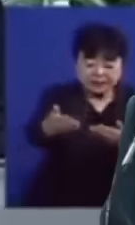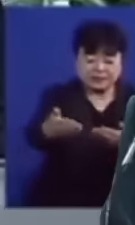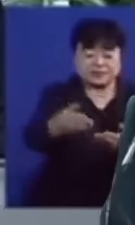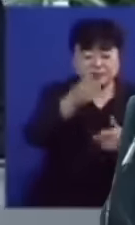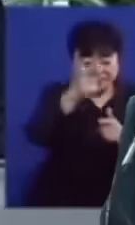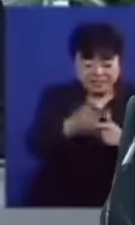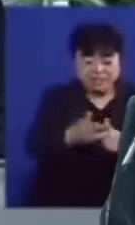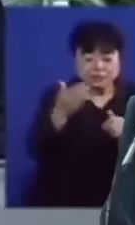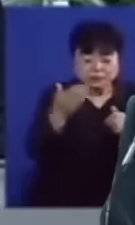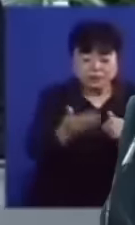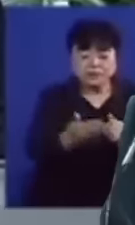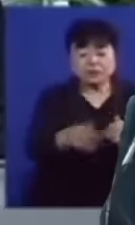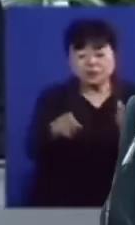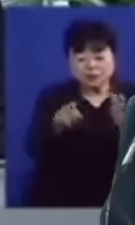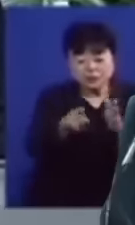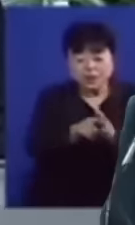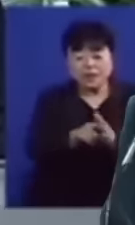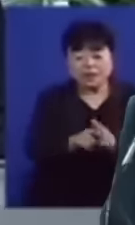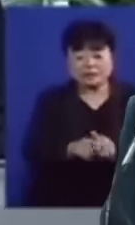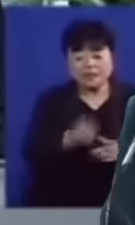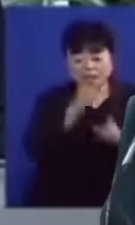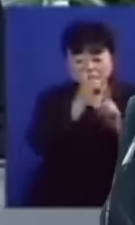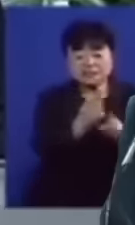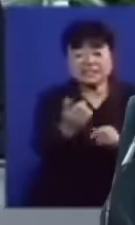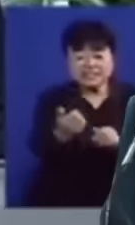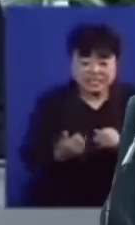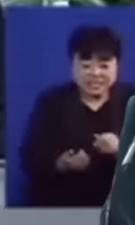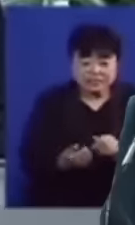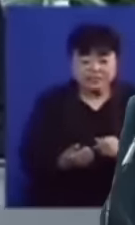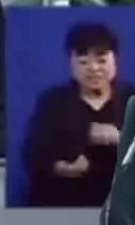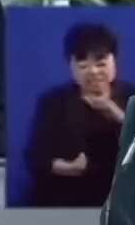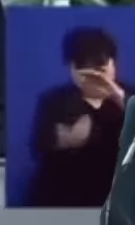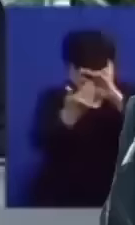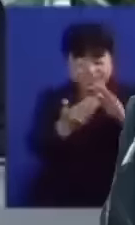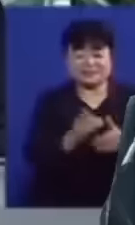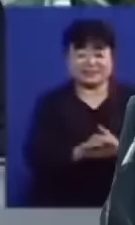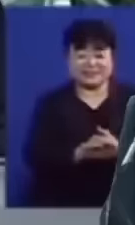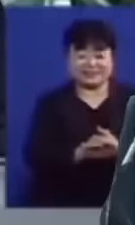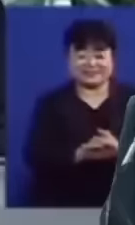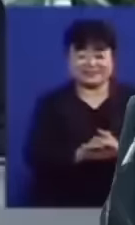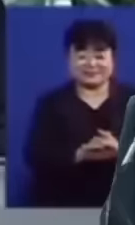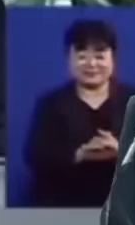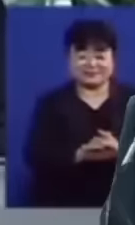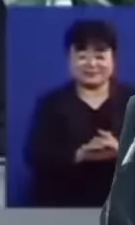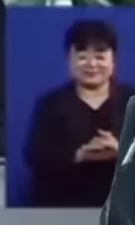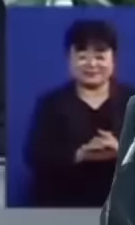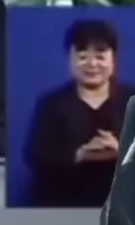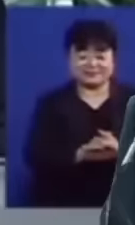그리고 예수님이 여러분 위해서 승리를 이미 이루어 놓으신 것입니다.